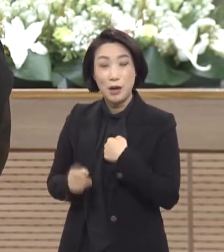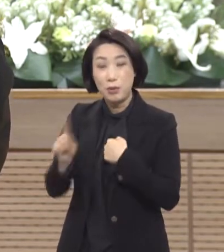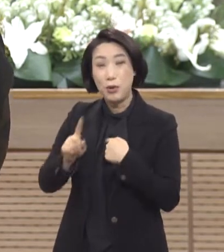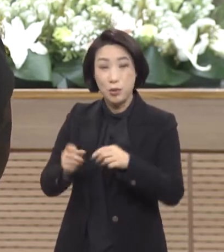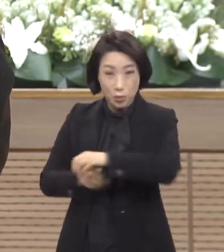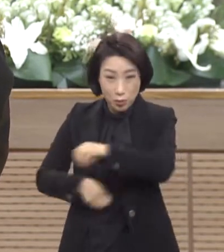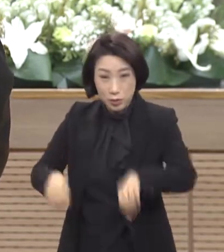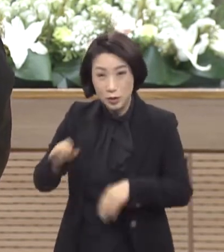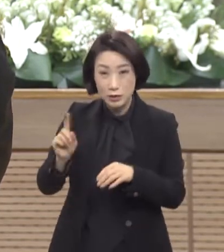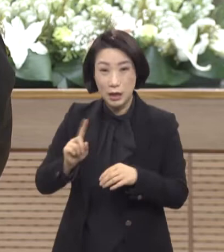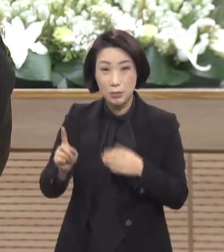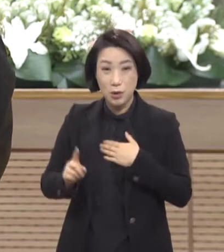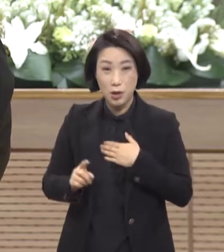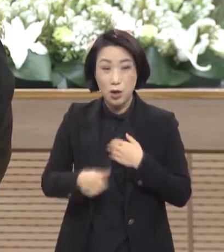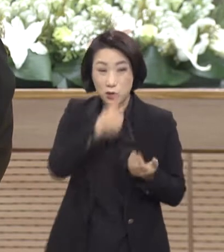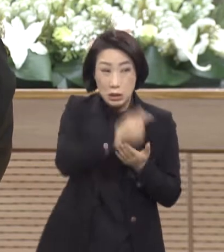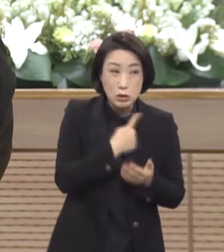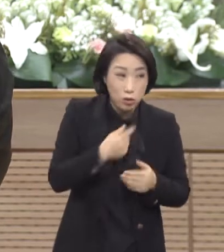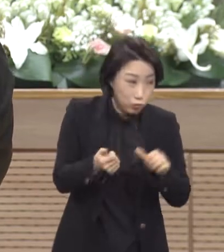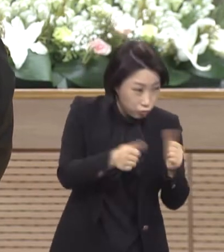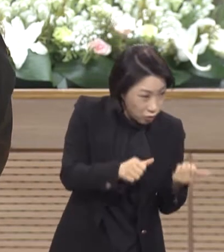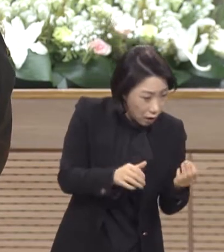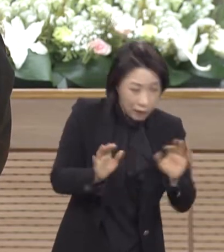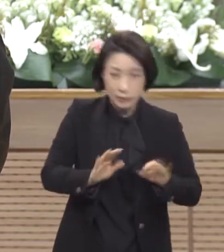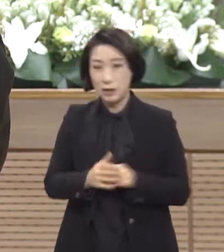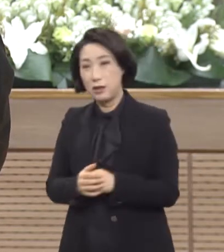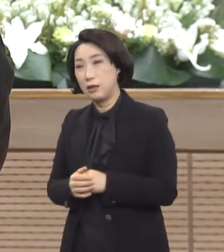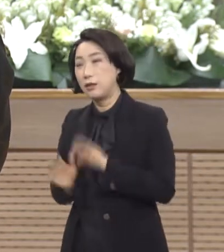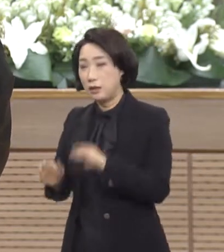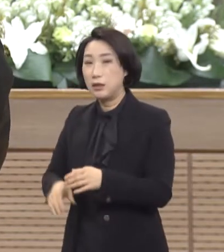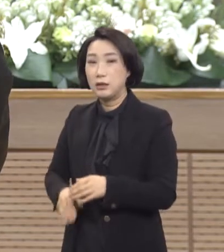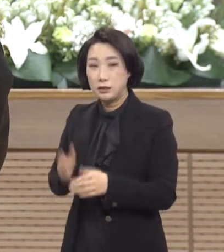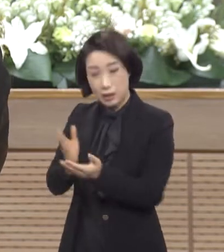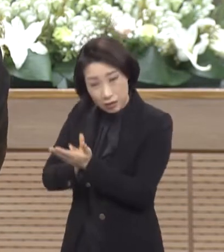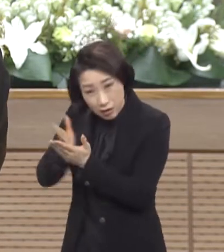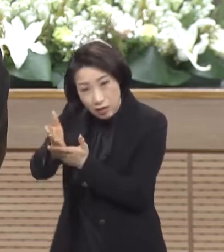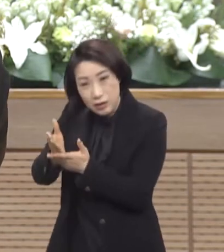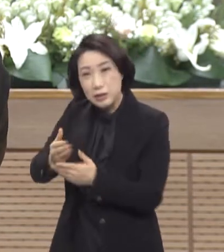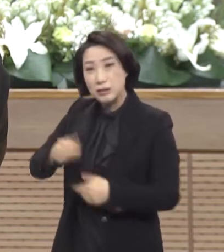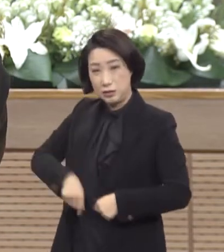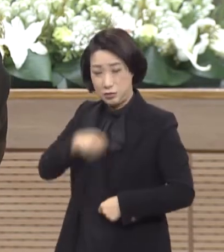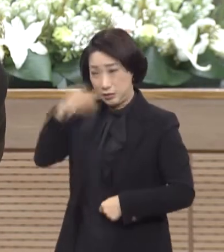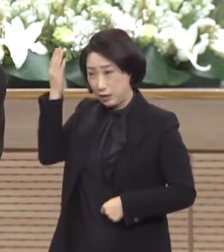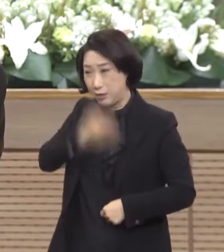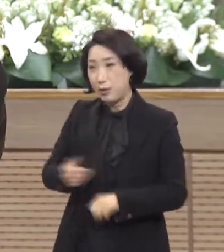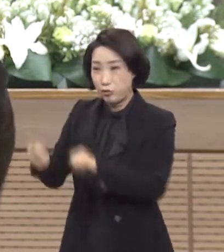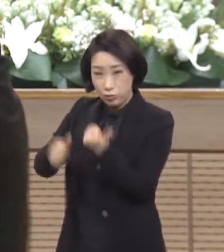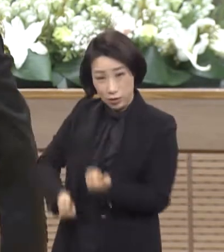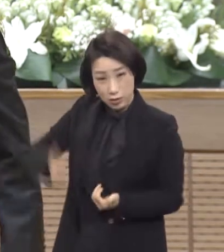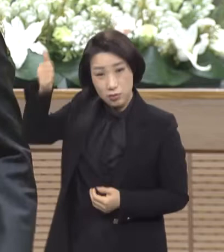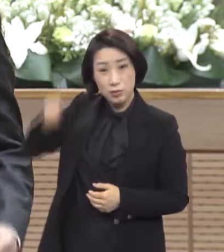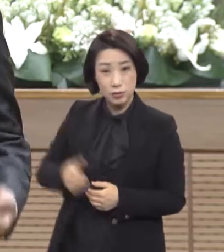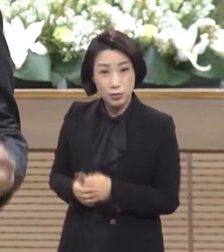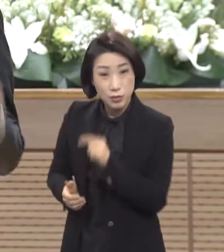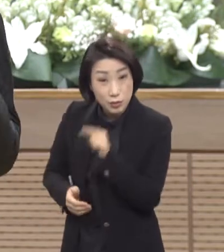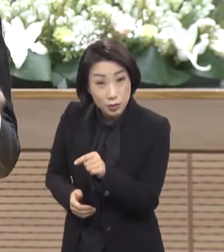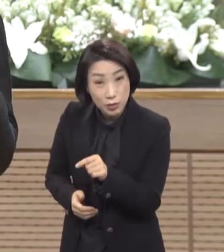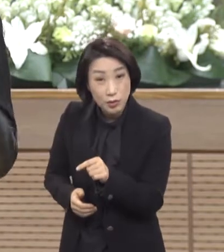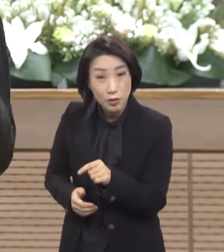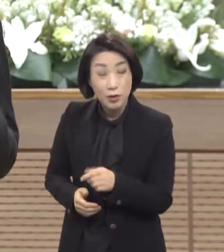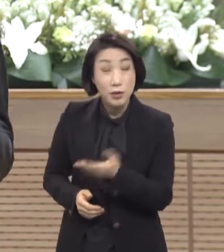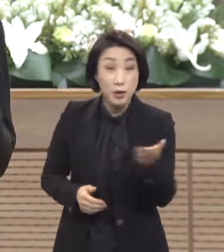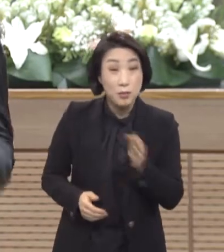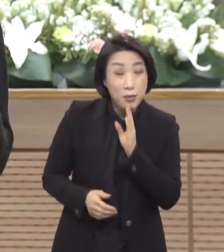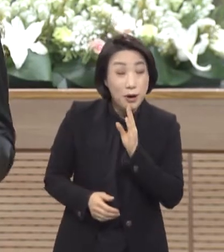차라리 안 자고 죄 짓고 죽는 것보다 가고 의롭게 정말로 깔끔하게 죽는 게 낫다. 안